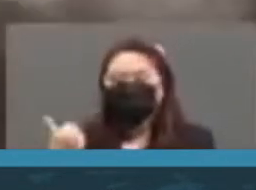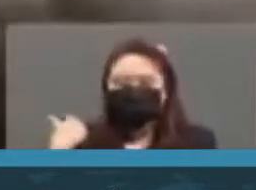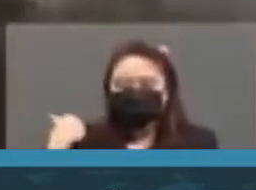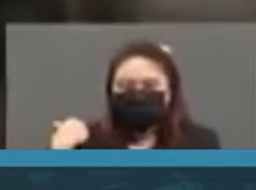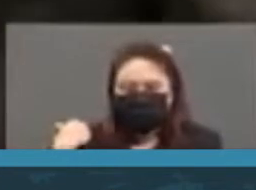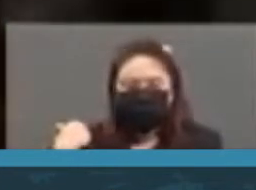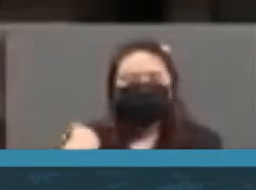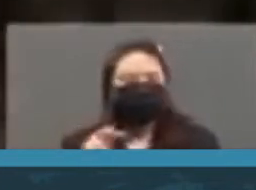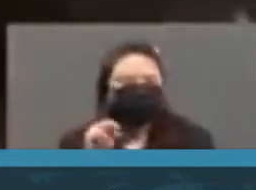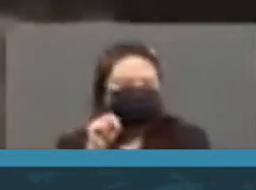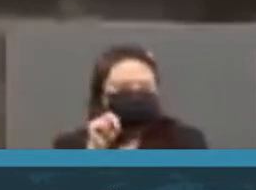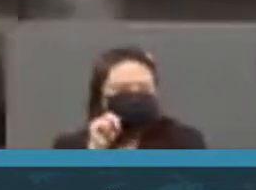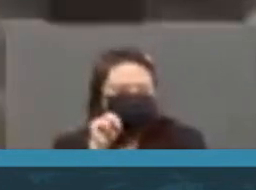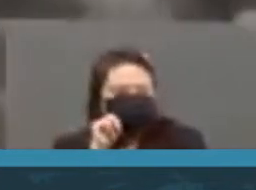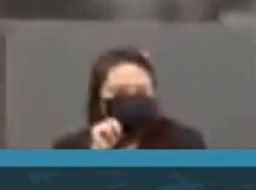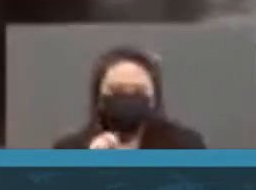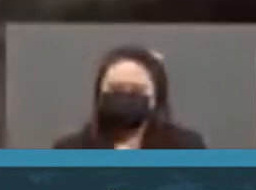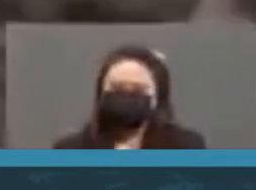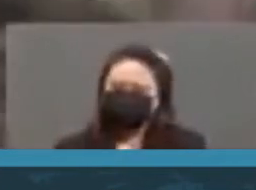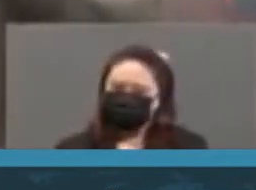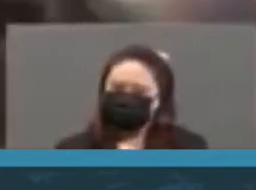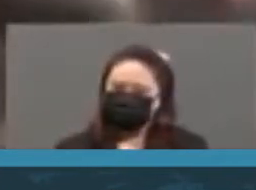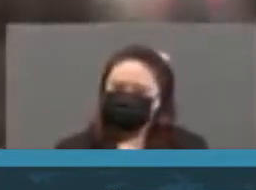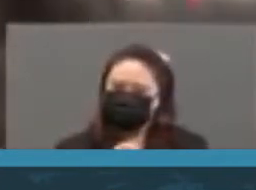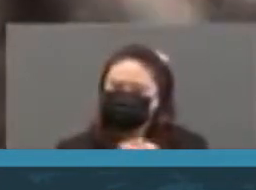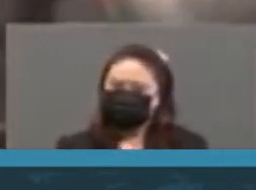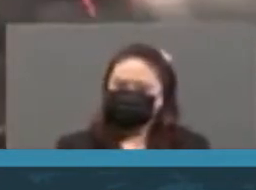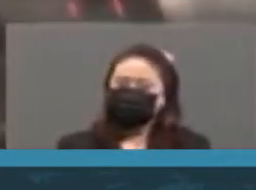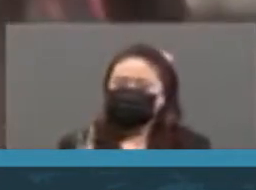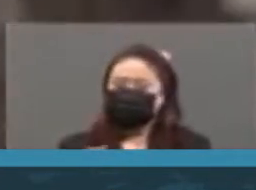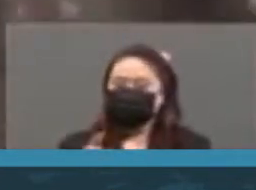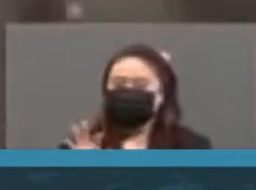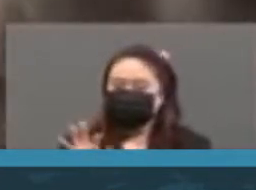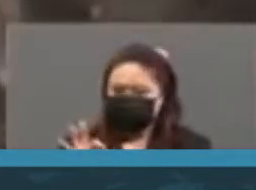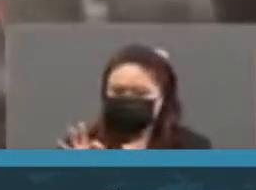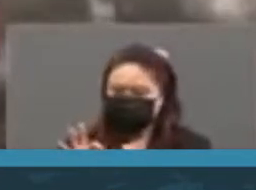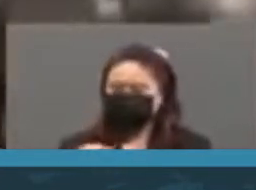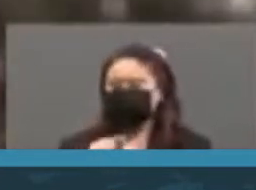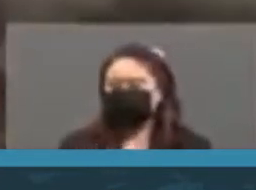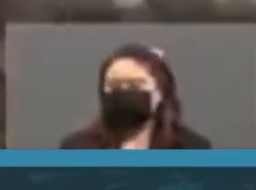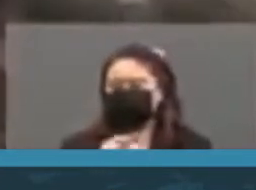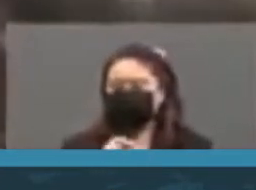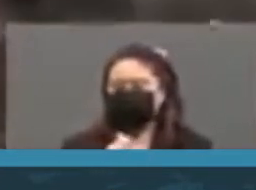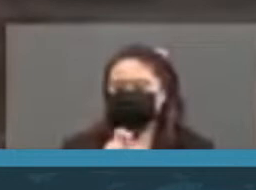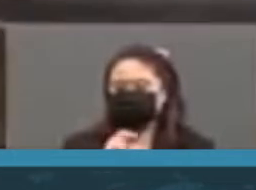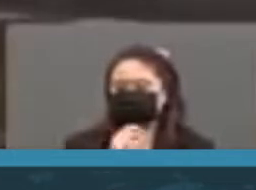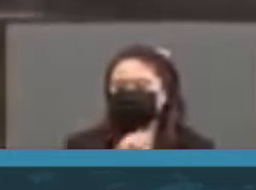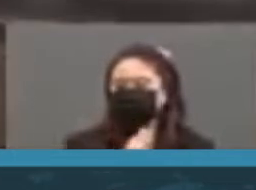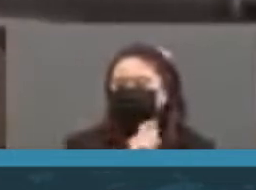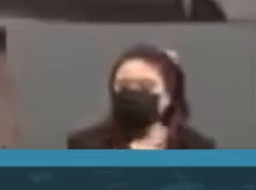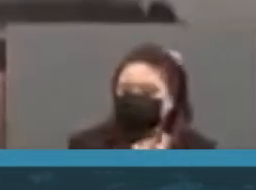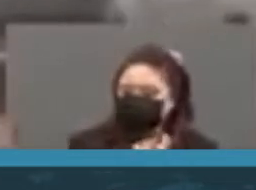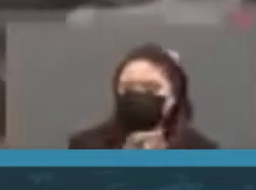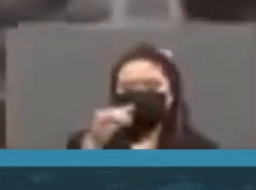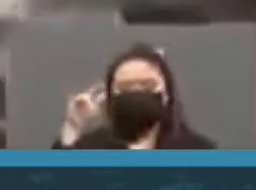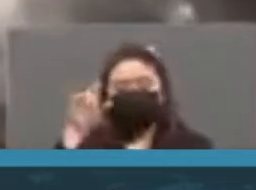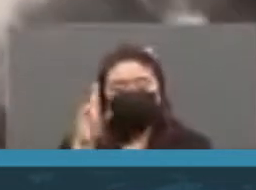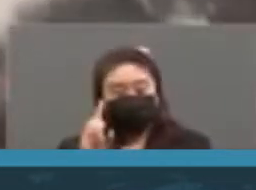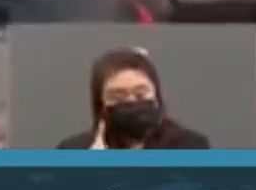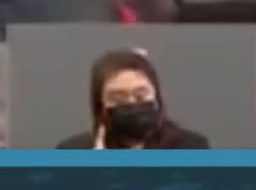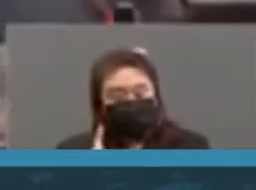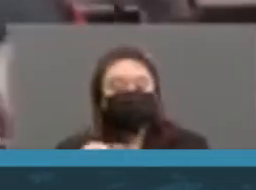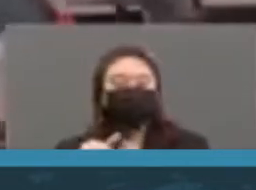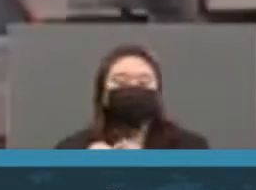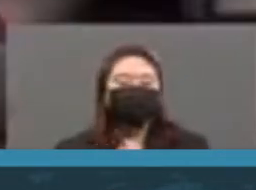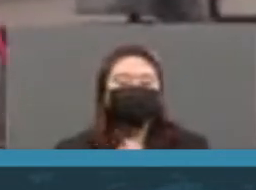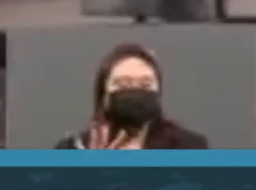คลองลาดพร้าวและคลองประเวศบุรีรมย์ซึ่งได้เร่งระบายน้ำอย่างต่อเนื่องคาดว่าหากไม่มีฝนตกหนักลงมาเพิ่มจะส